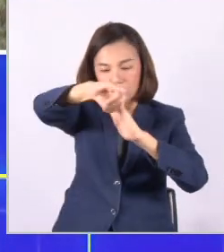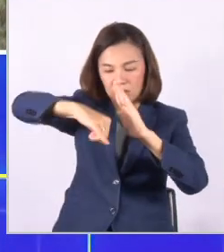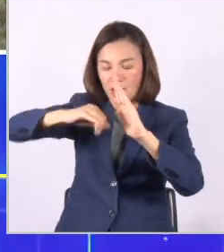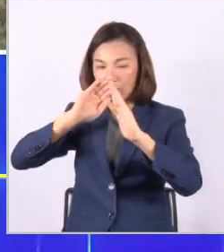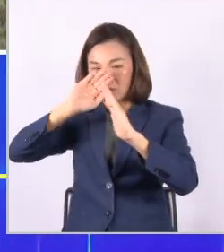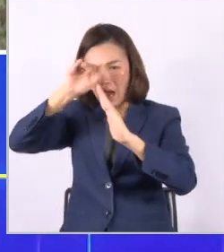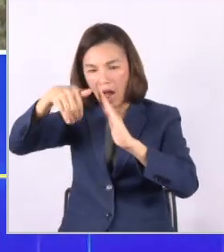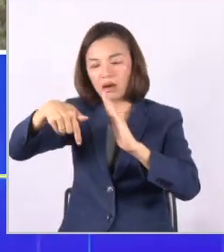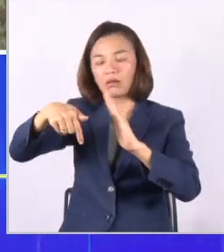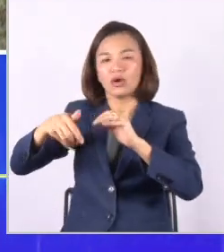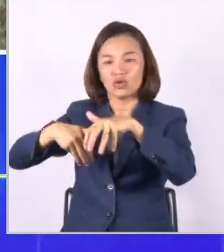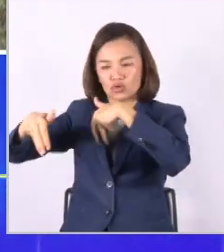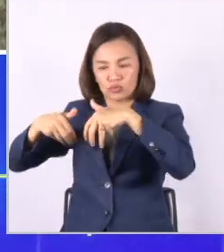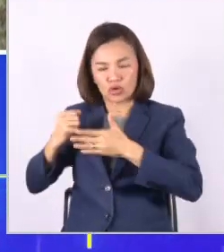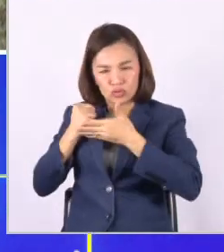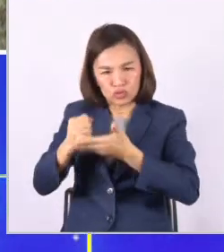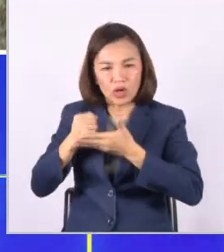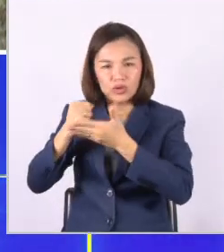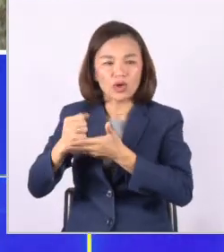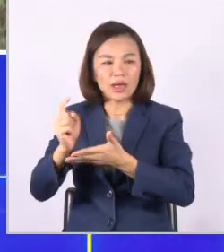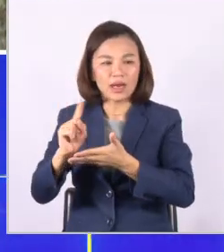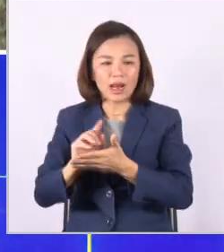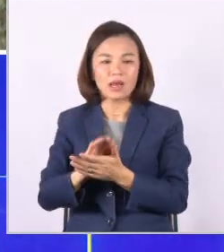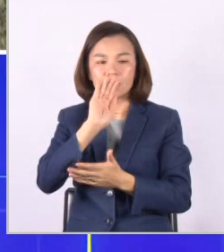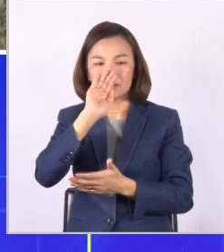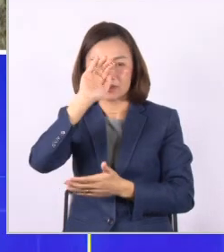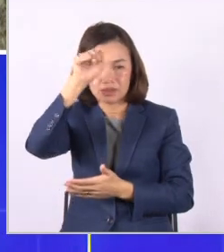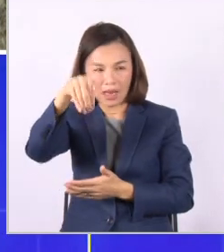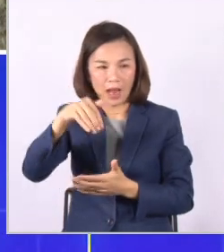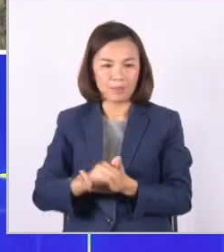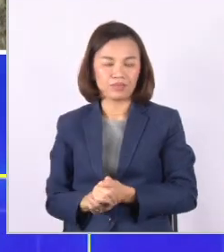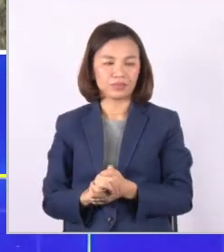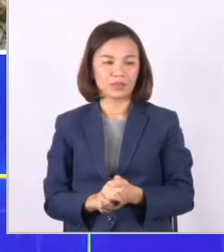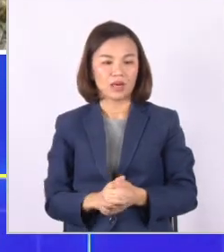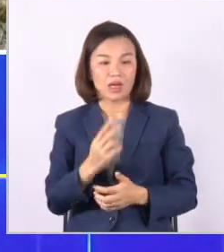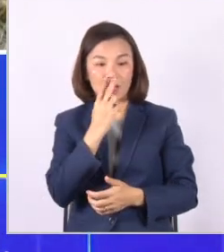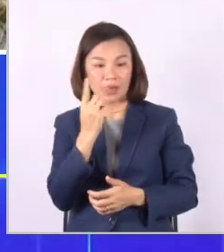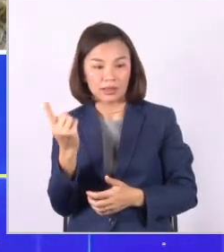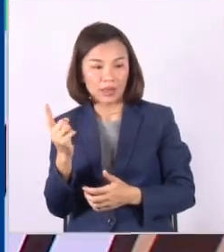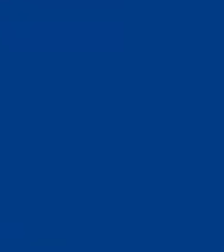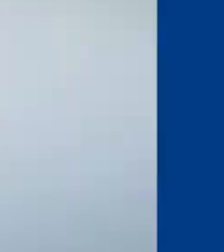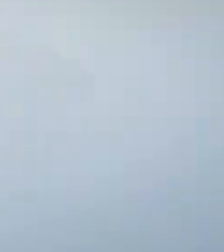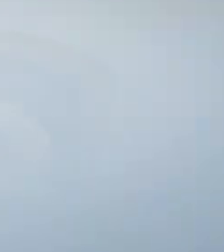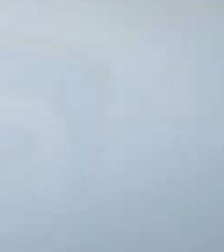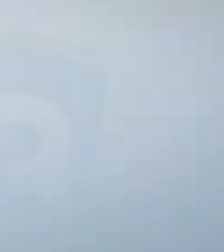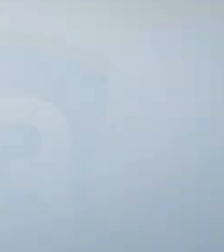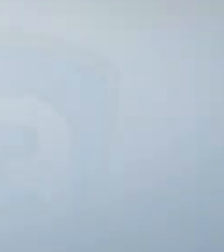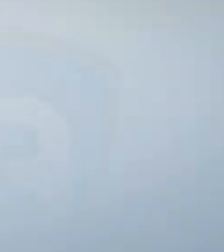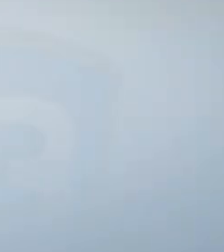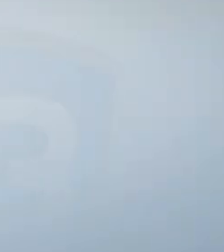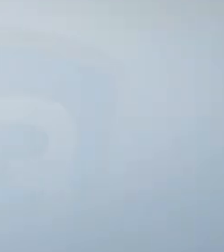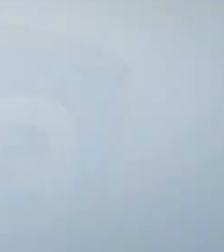อ่าตามเรื่องนี้ต่อก็แล้วกันวิธีการผลักช้างนะครับเพราะในป่าเนี่ยมีช้างเยอะนะคะนี่แหละ